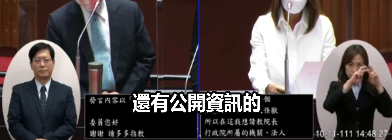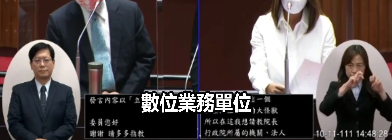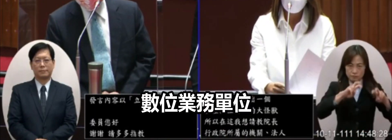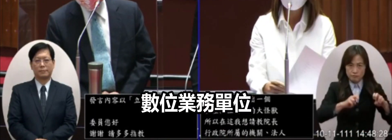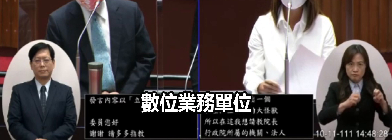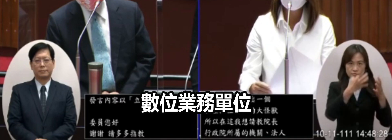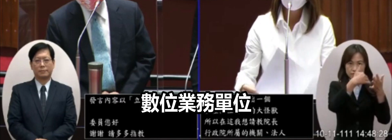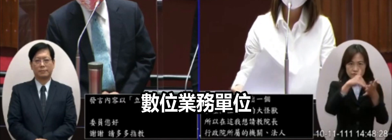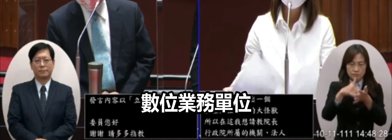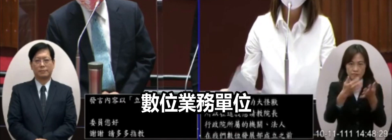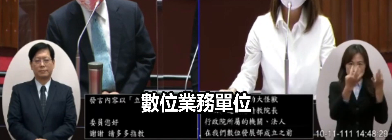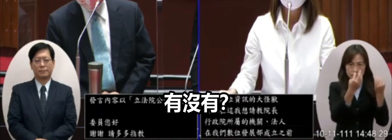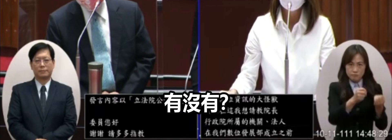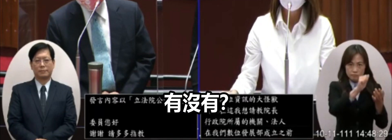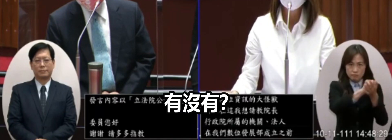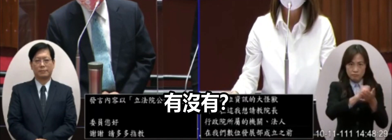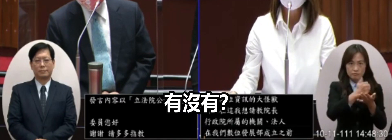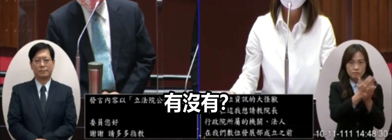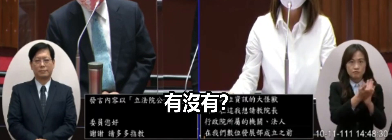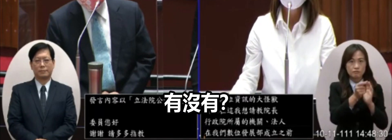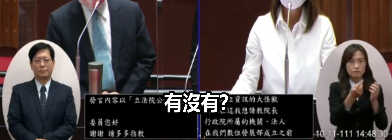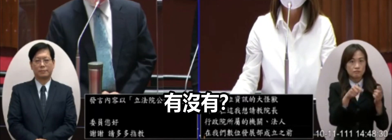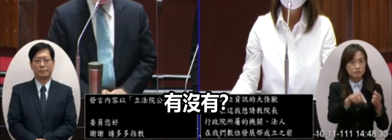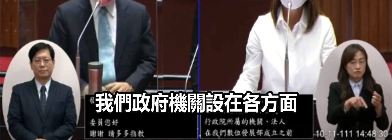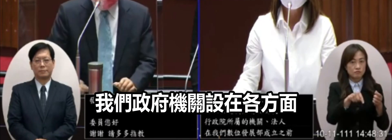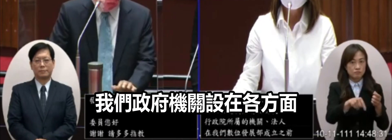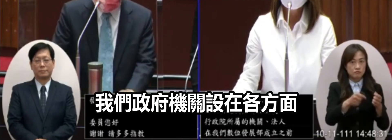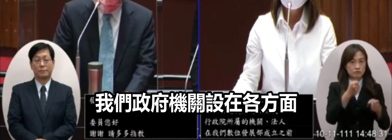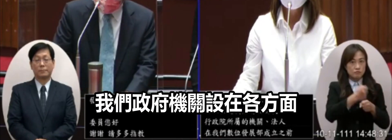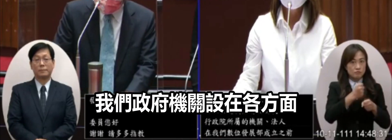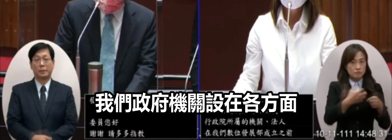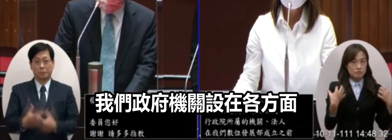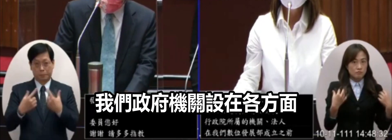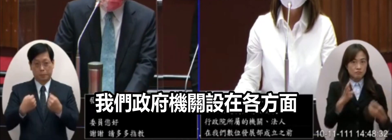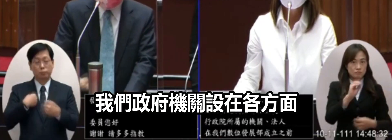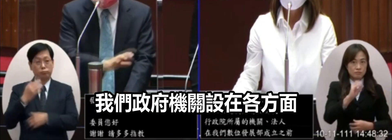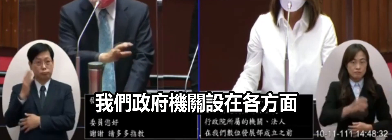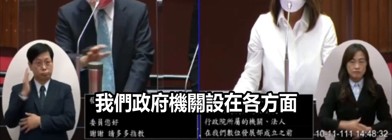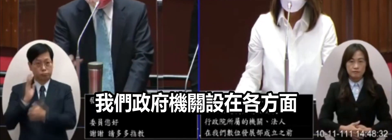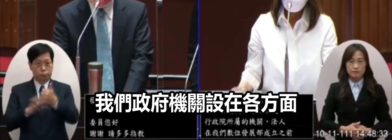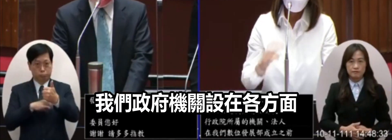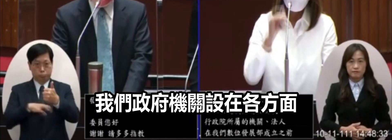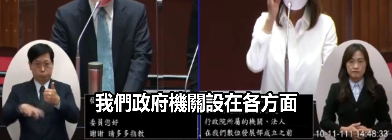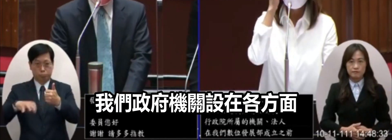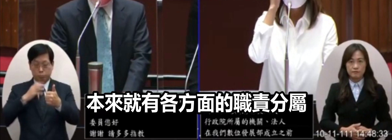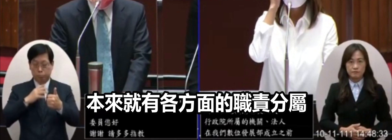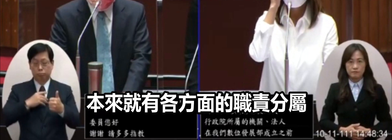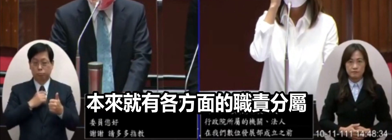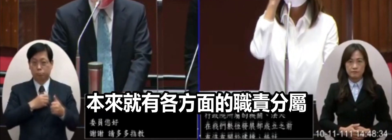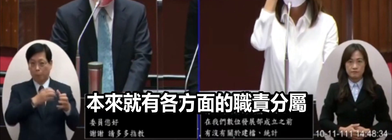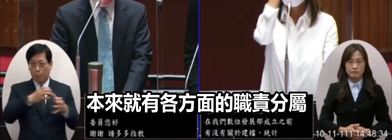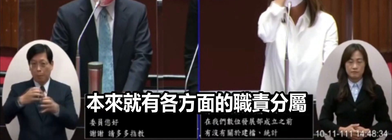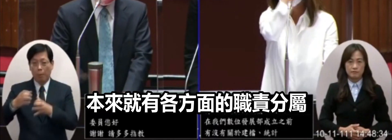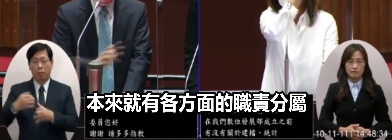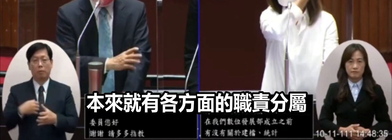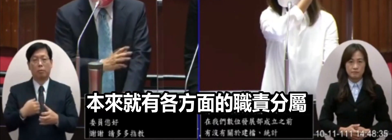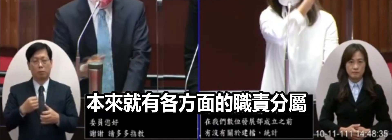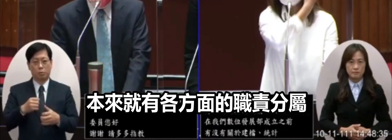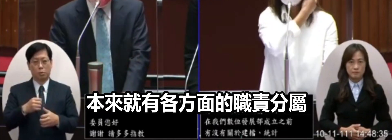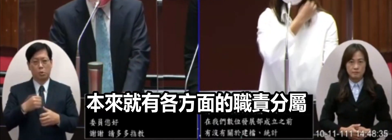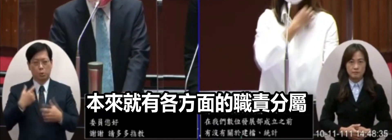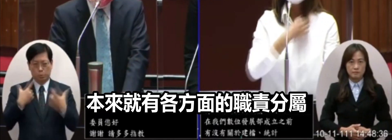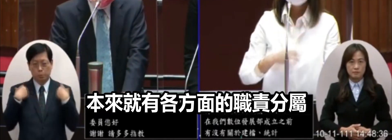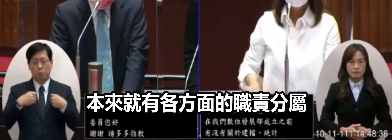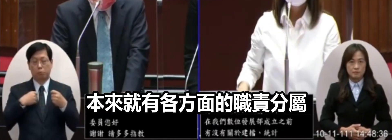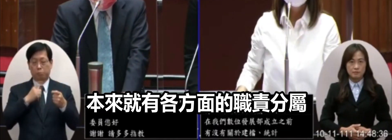讯的数业业务单位，有没有？ 啊，我们政府机关设在各方面本来就有各方